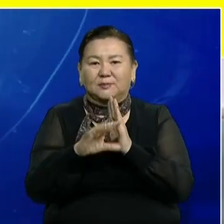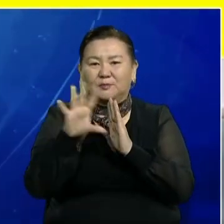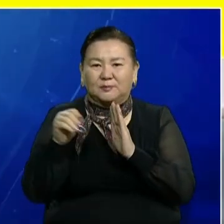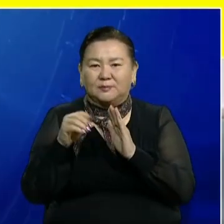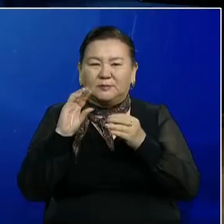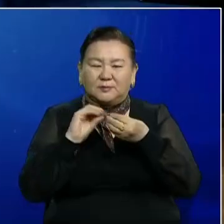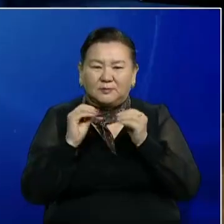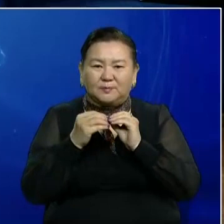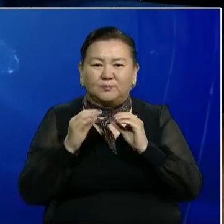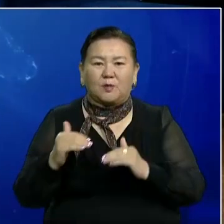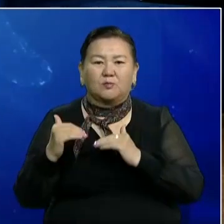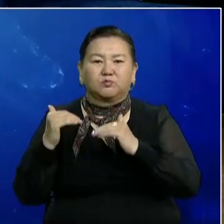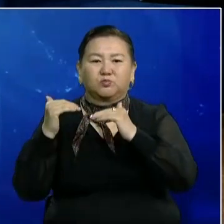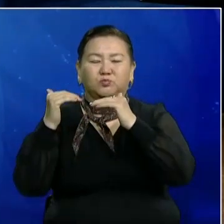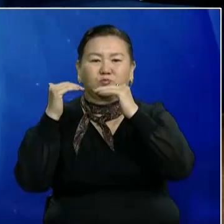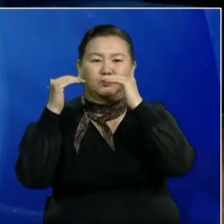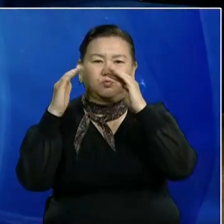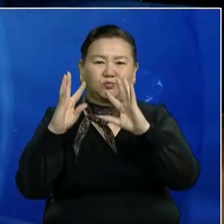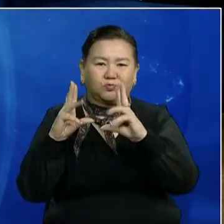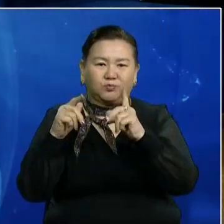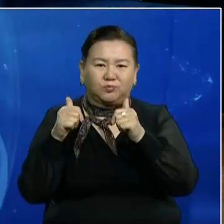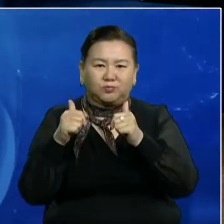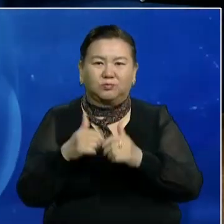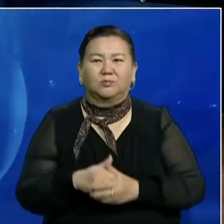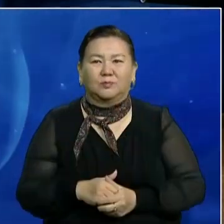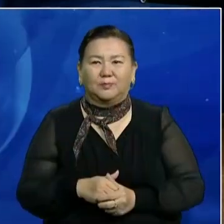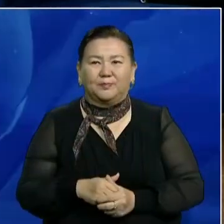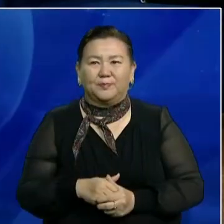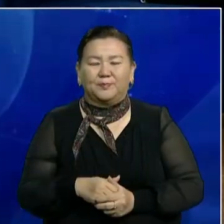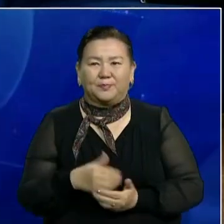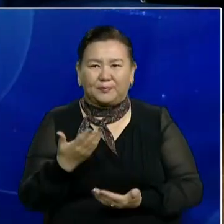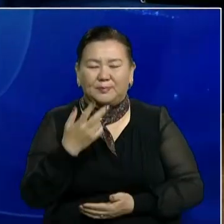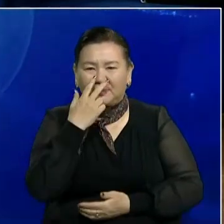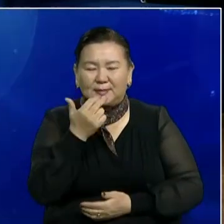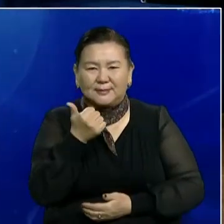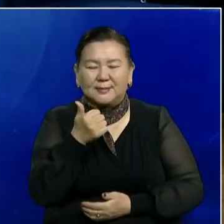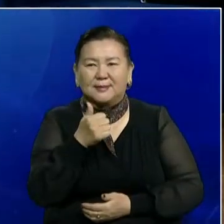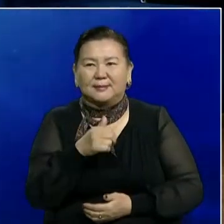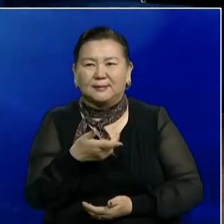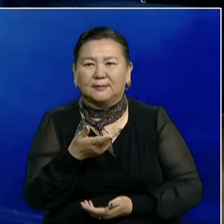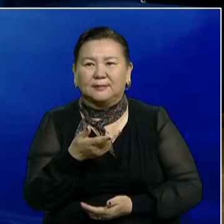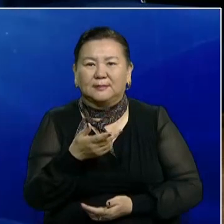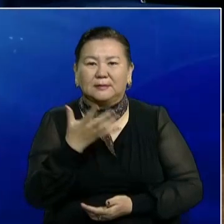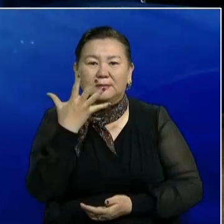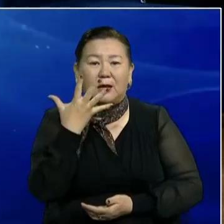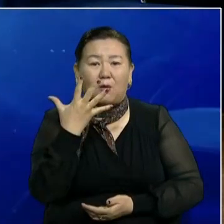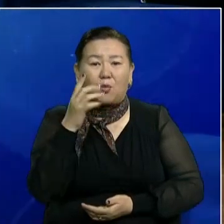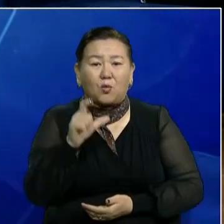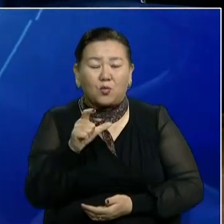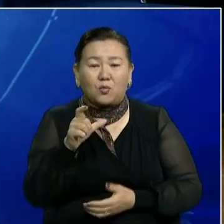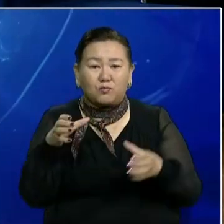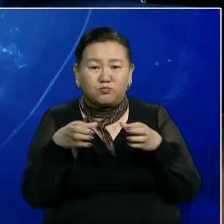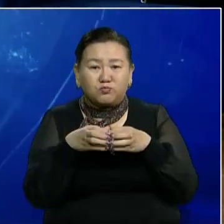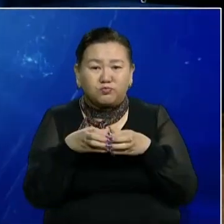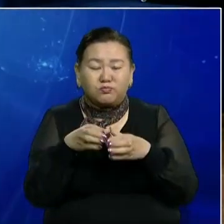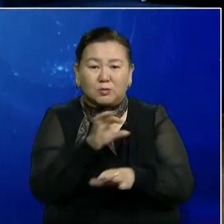тэнүүгээр ингээд хөгжөөд ер нь ал ингээд тийм ээ ашигтай тал энэ бол ингэж харсан байна тий. 5 үнийн бүрэлдэхүүнтэй гэдгийгсэн шүү дээ. Тэгэхээр энэ